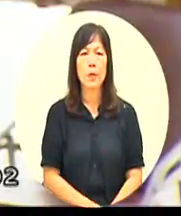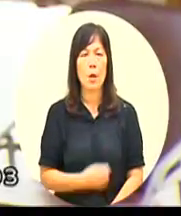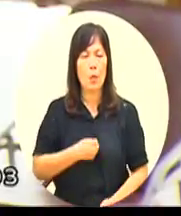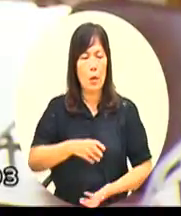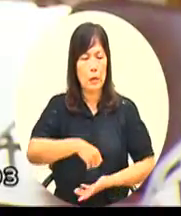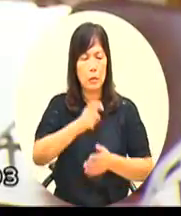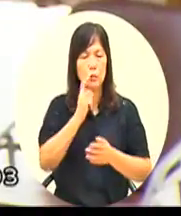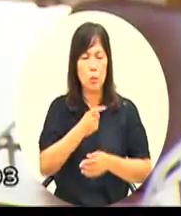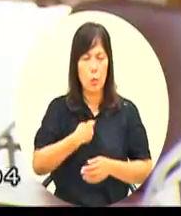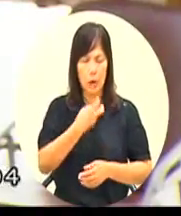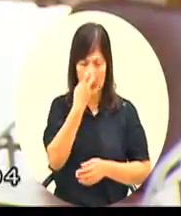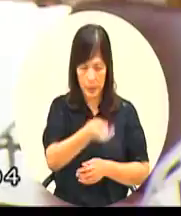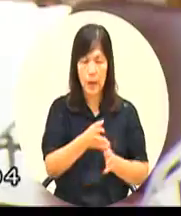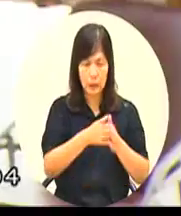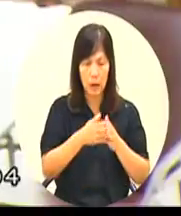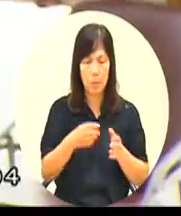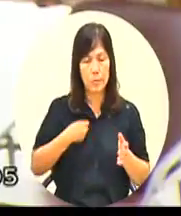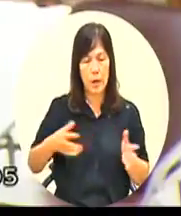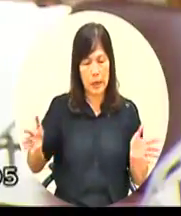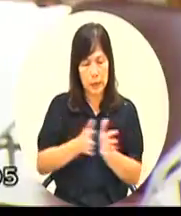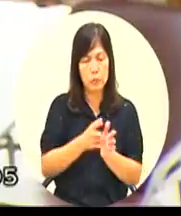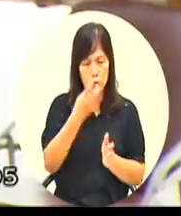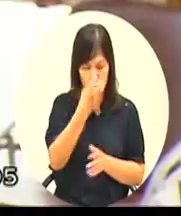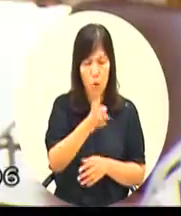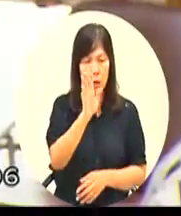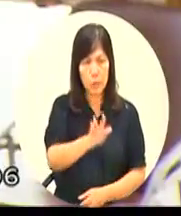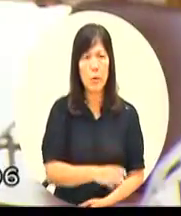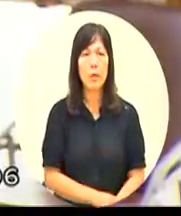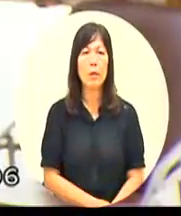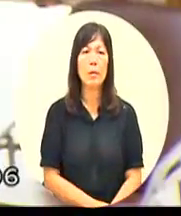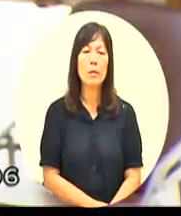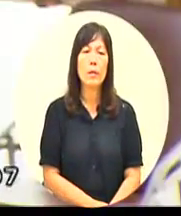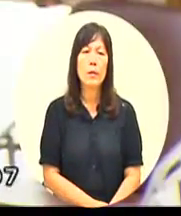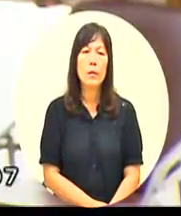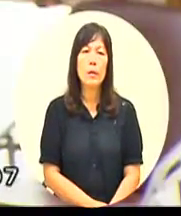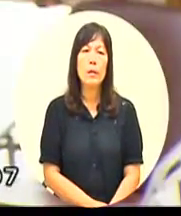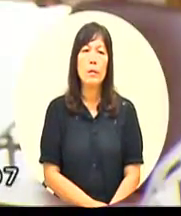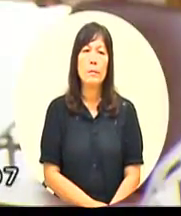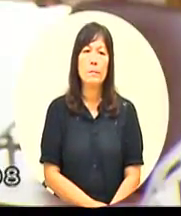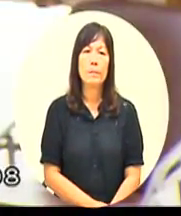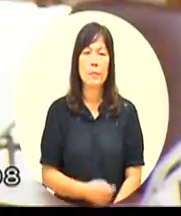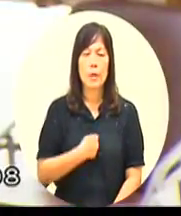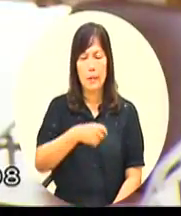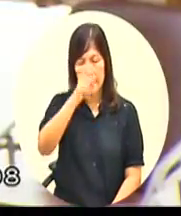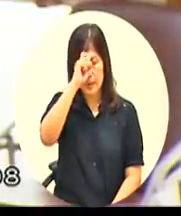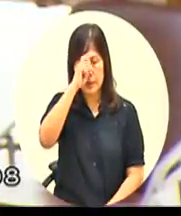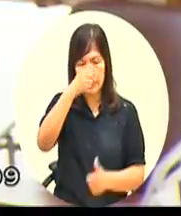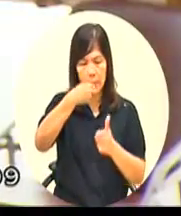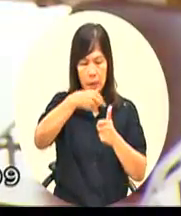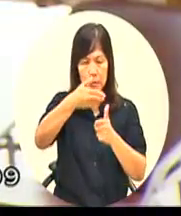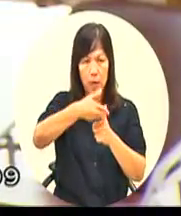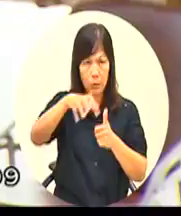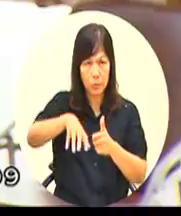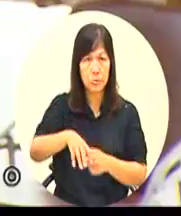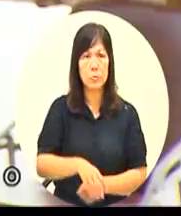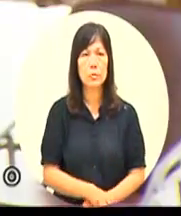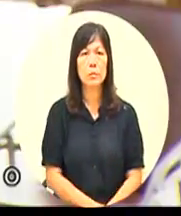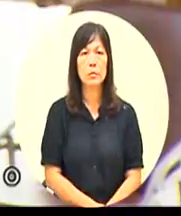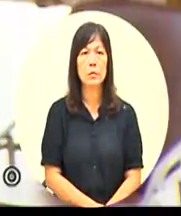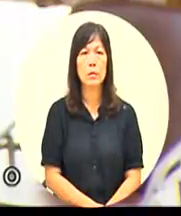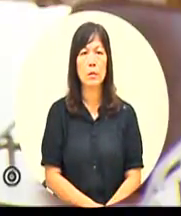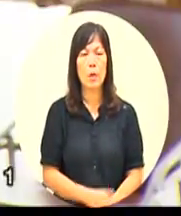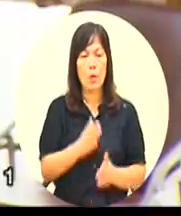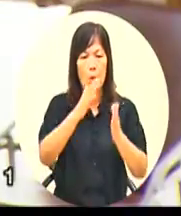会刊，所以我们才一起去的。所以我也希望说，我们教育局你知道说，校